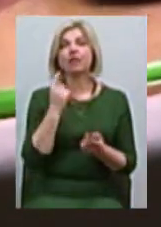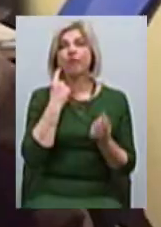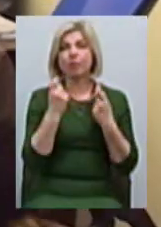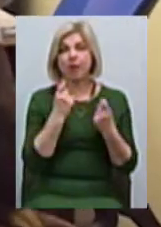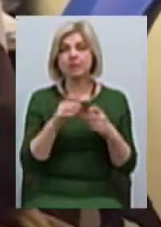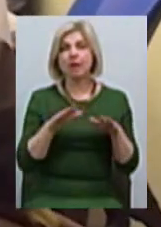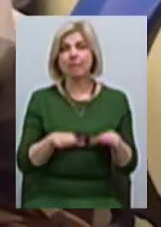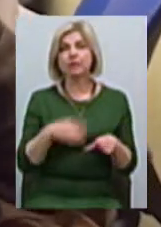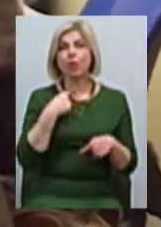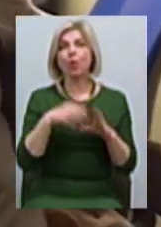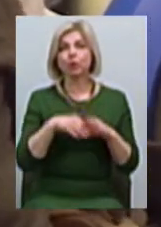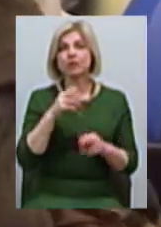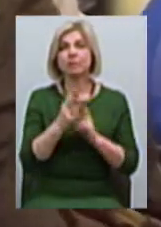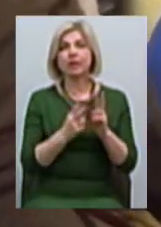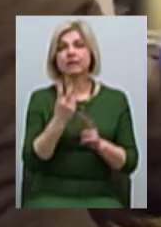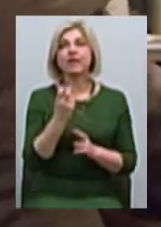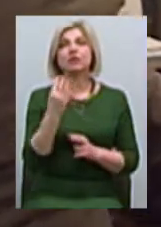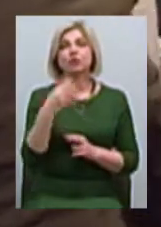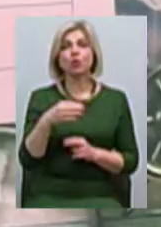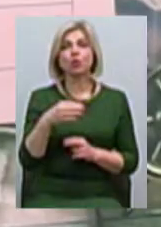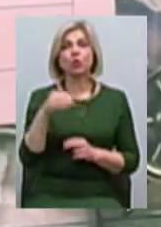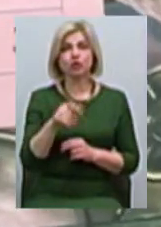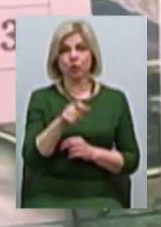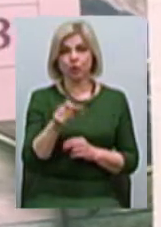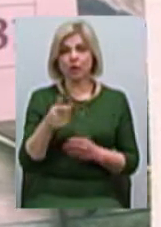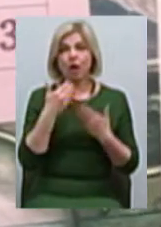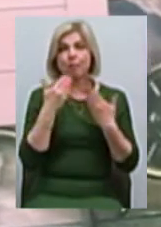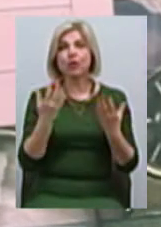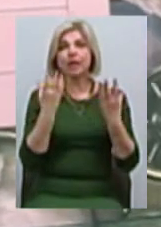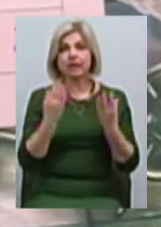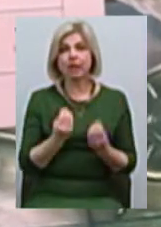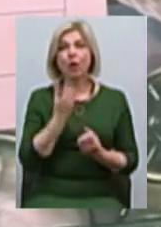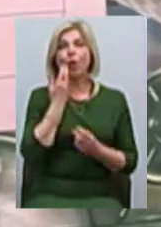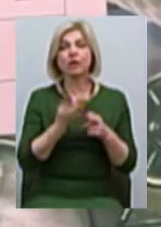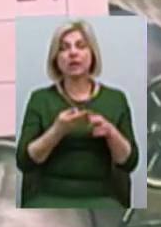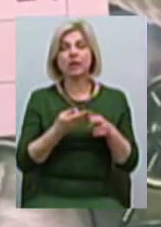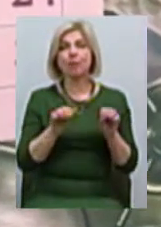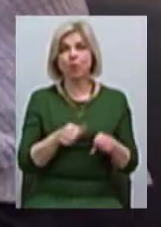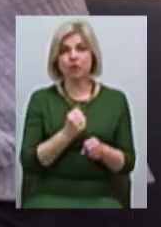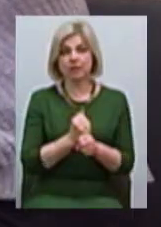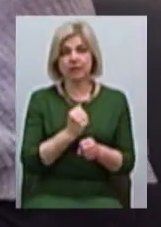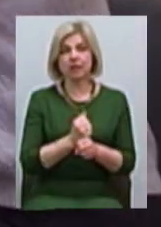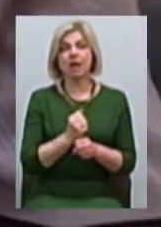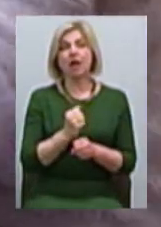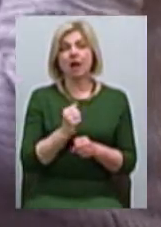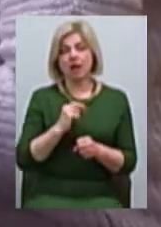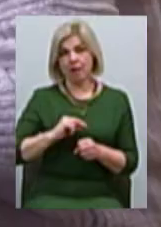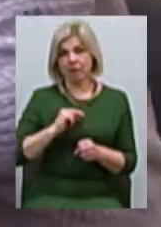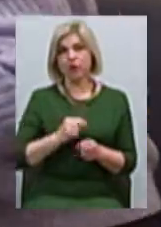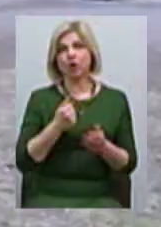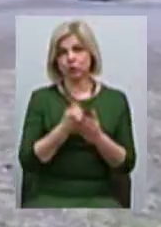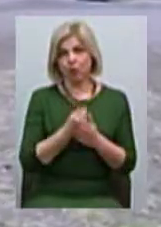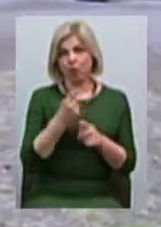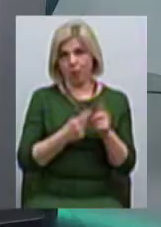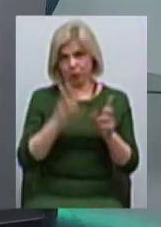місце голосування змінило 240 тисяч людей. В останній день, коли можна буде це зробити, всі відділи державної реєстрації виборців працюватимуть до